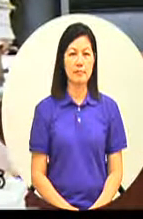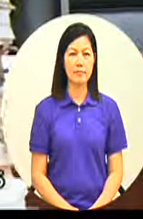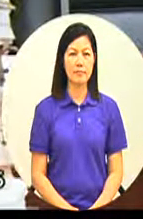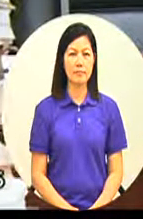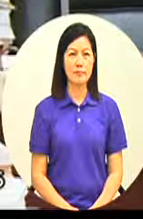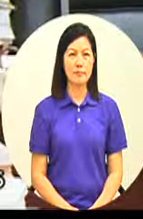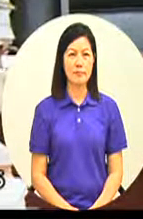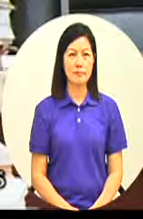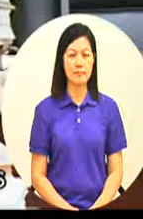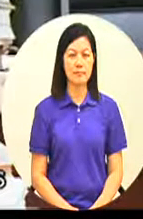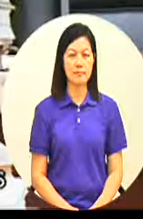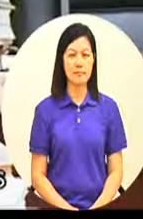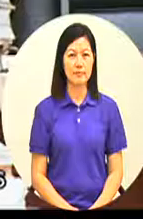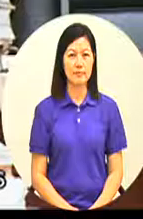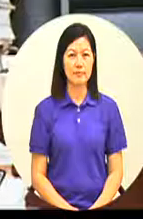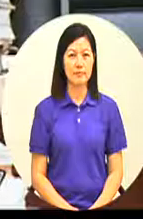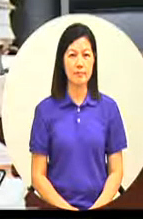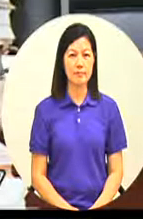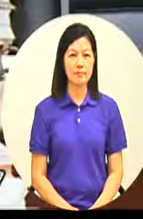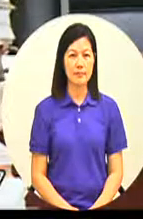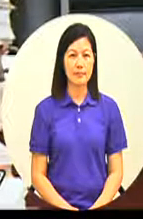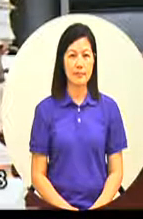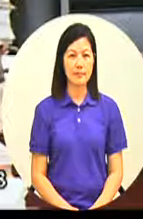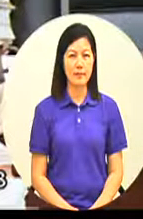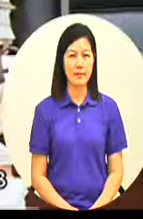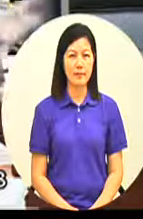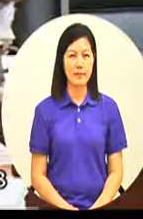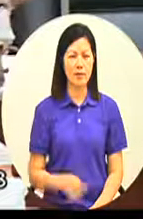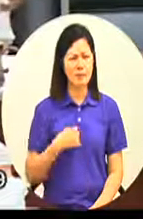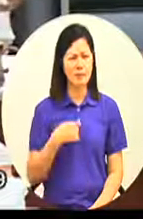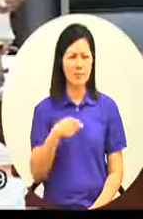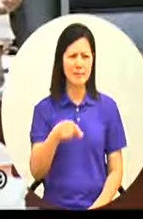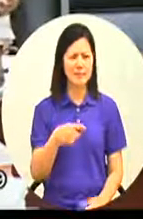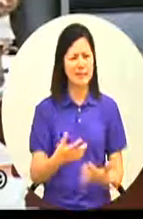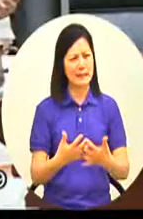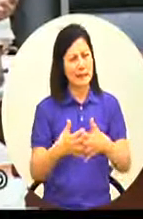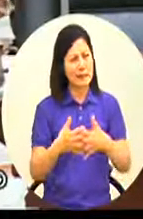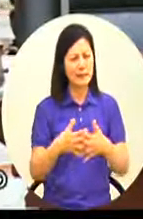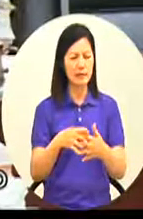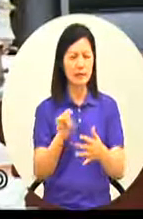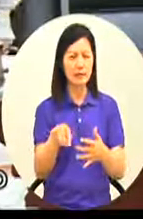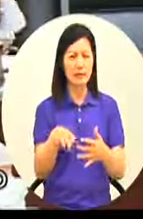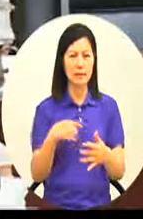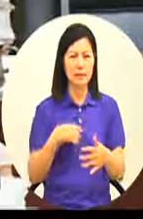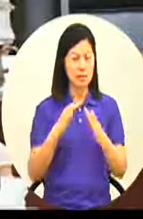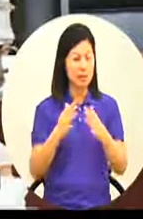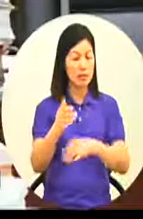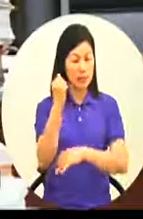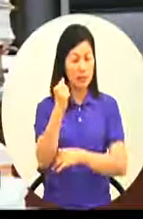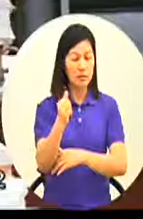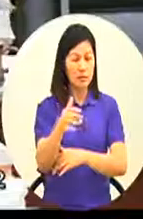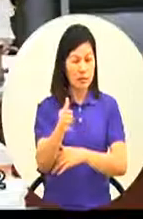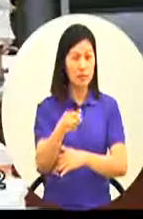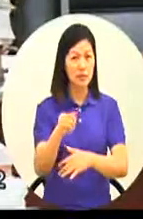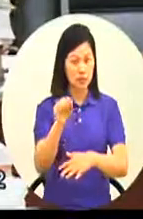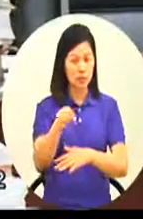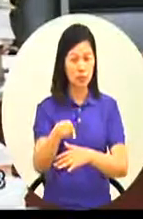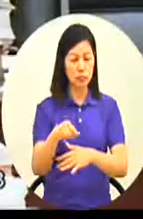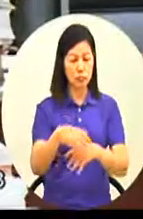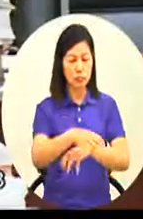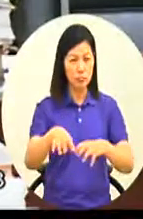我也感觉，我也高兴，不晓得到底是卡在哪里。市长也同意啊，我相信研考会你也同意啊，环保团体也同意